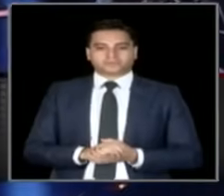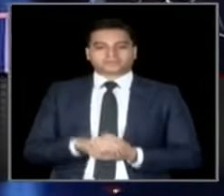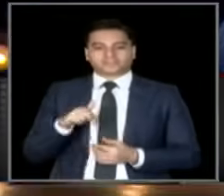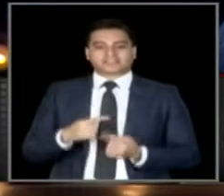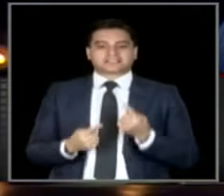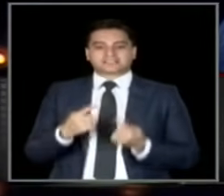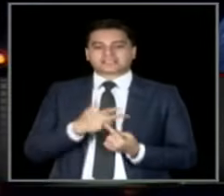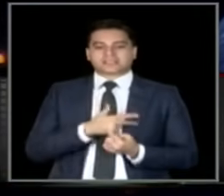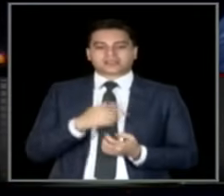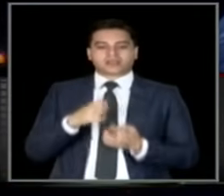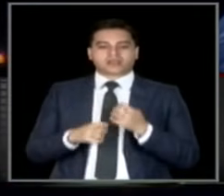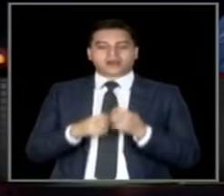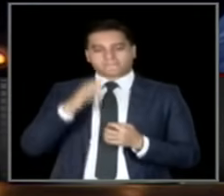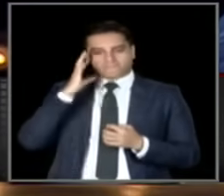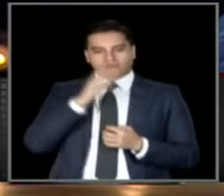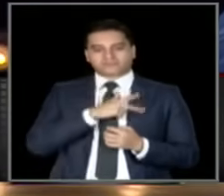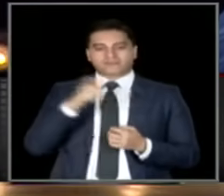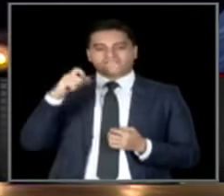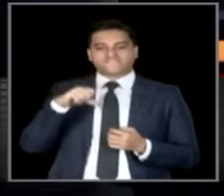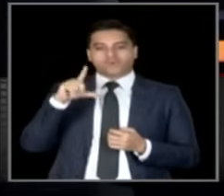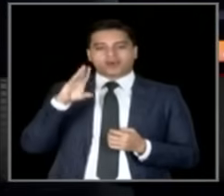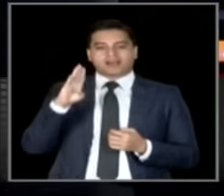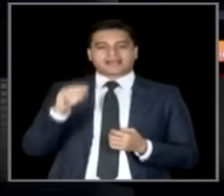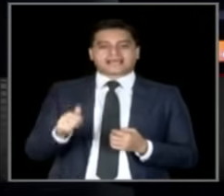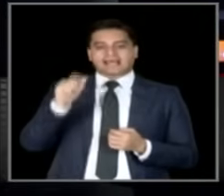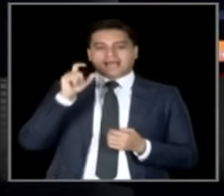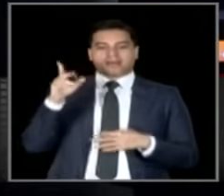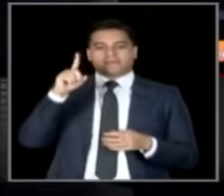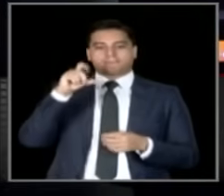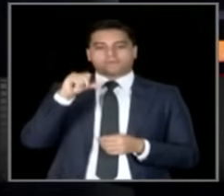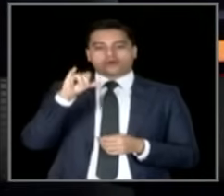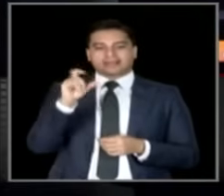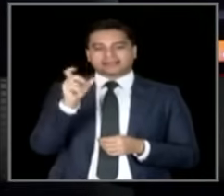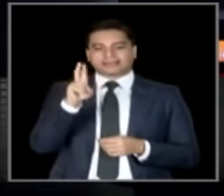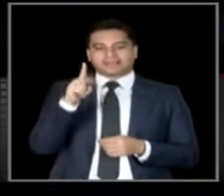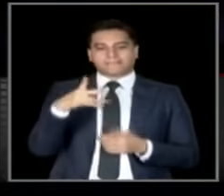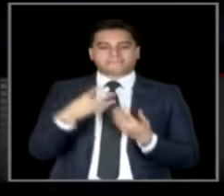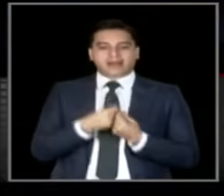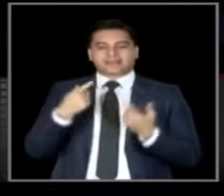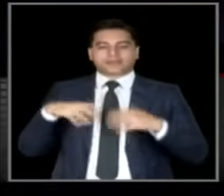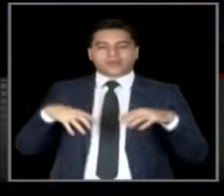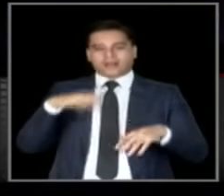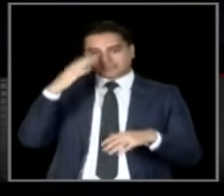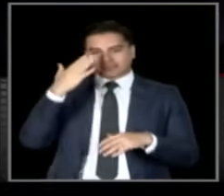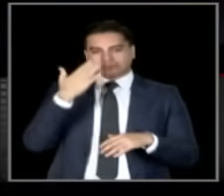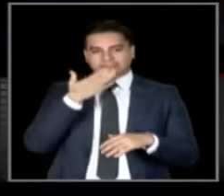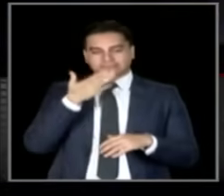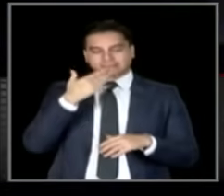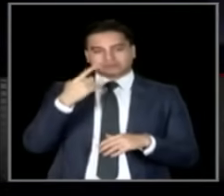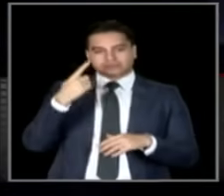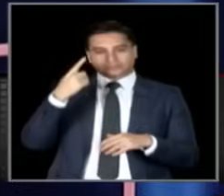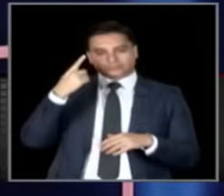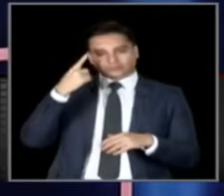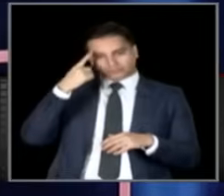تقع الجزيرة الصخرية فولكن بوينت بإحدى الدول الآسيوية، فما هي؟